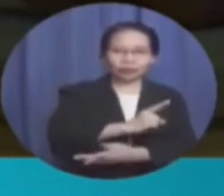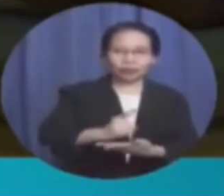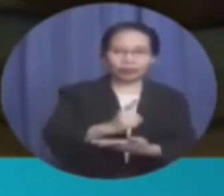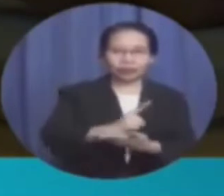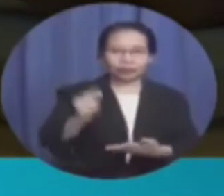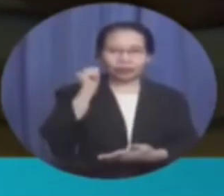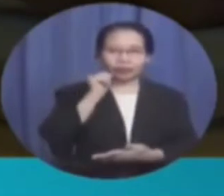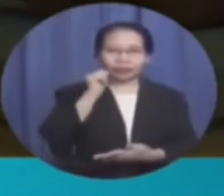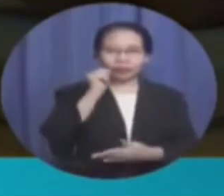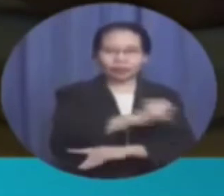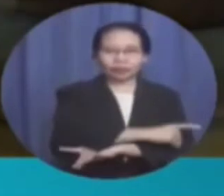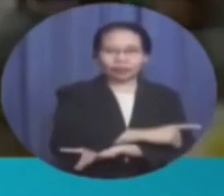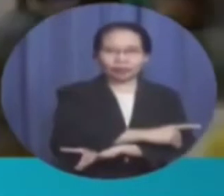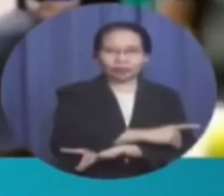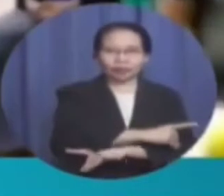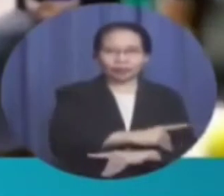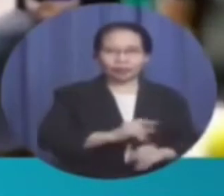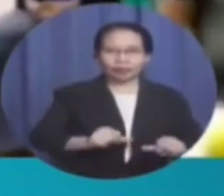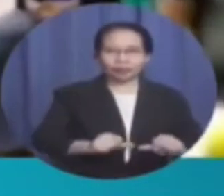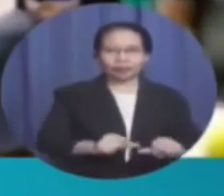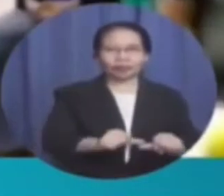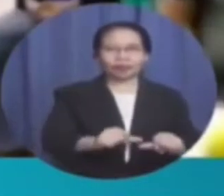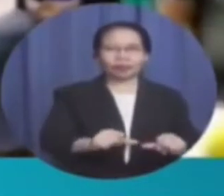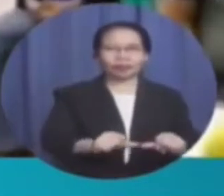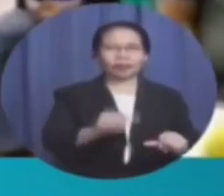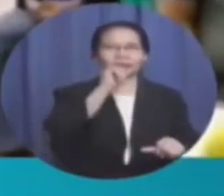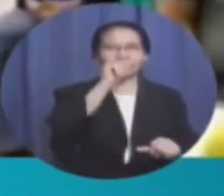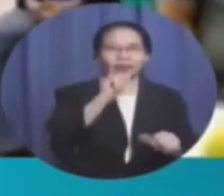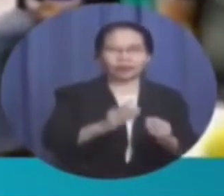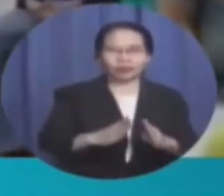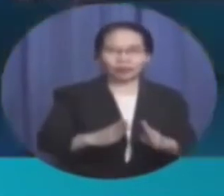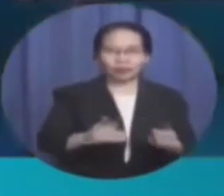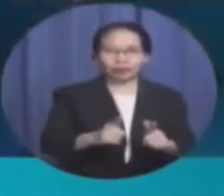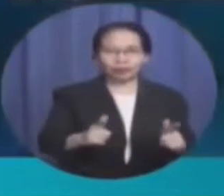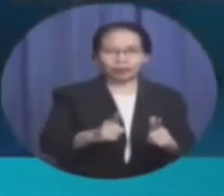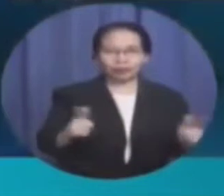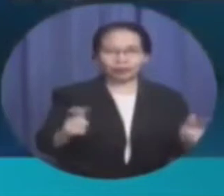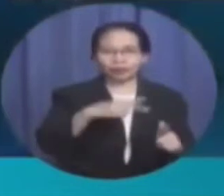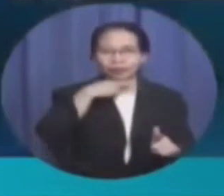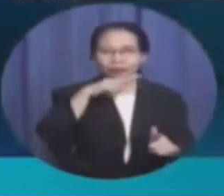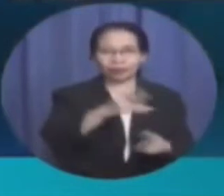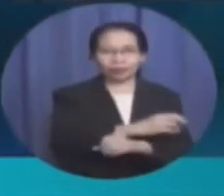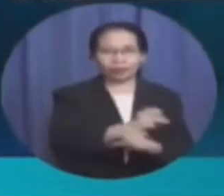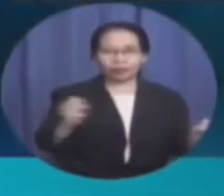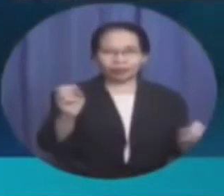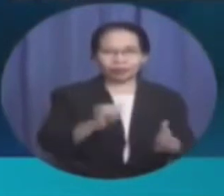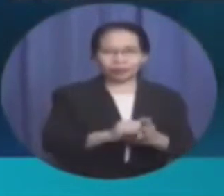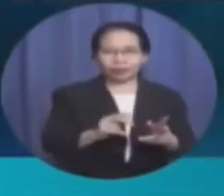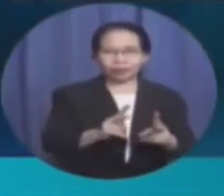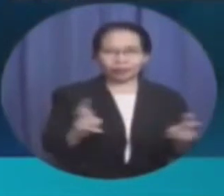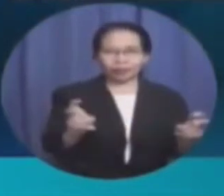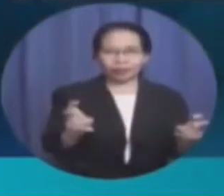linggo-linggo, araw-araw. Wala kang tigil. Eh, palaki ng palaki yun. Hindi ka rin maliligtas nun eh.